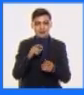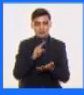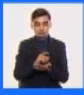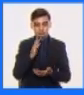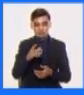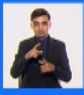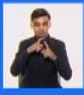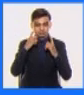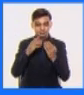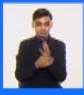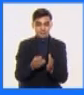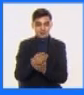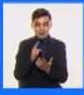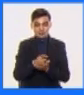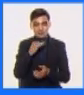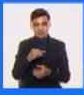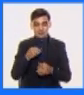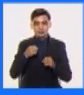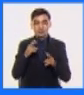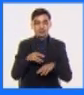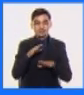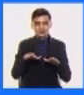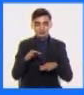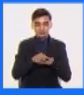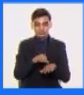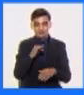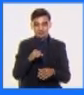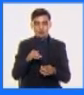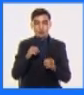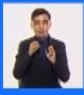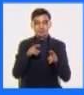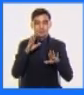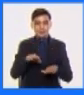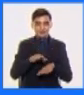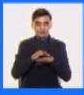соблюдение санитарных требований, организовать подвоз детей и безопасность их транспортировки.